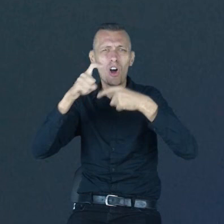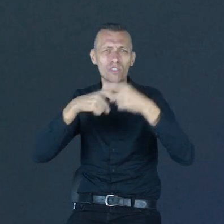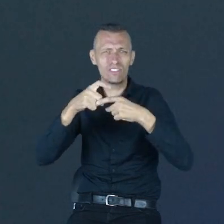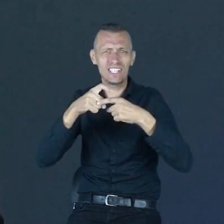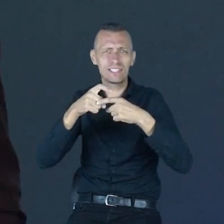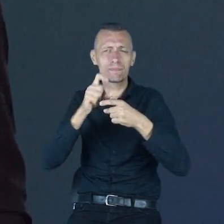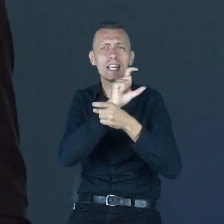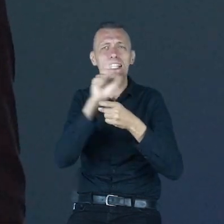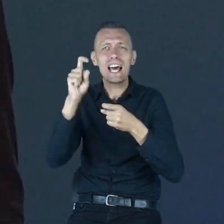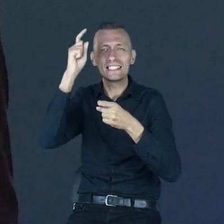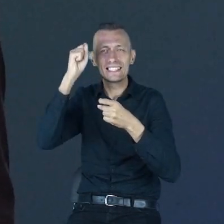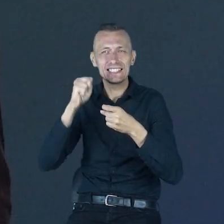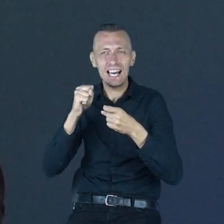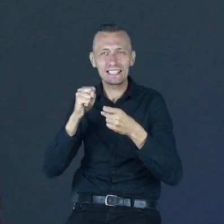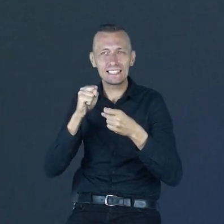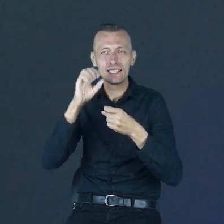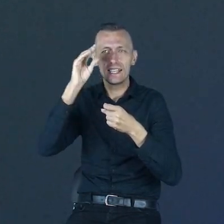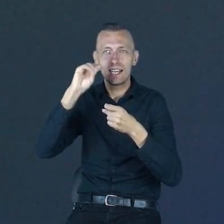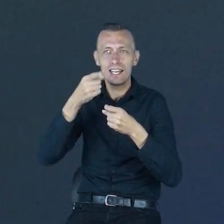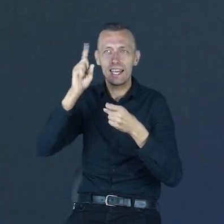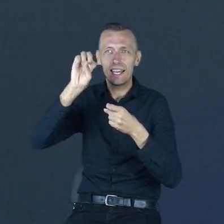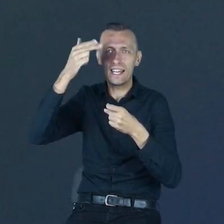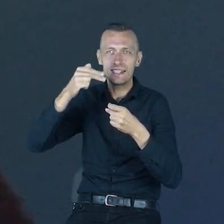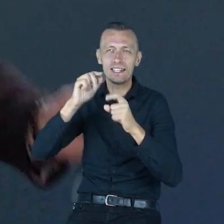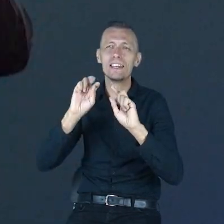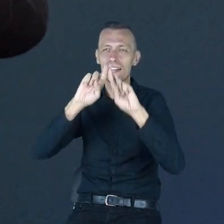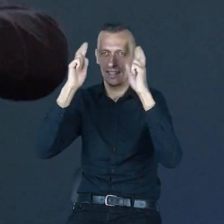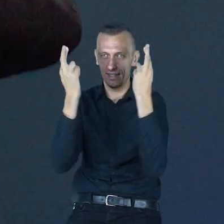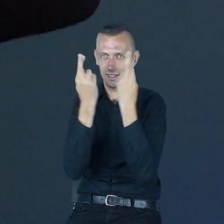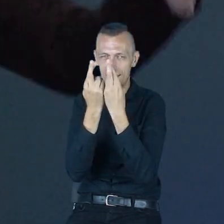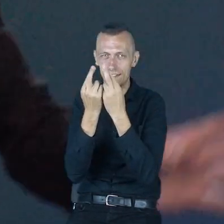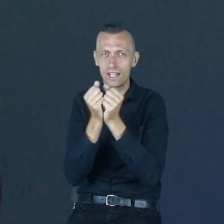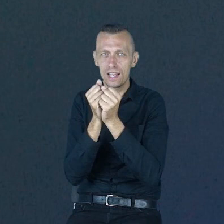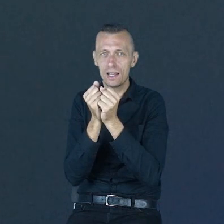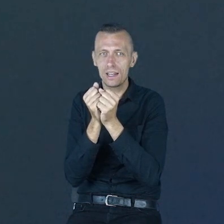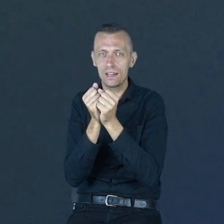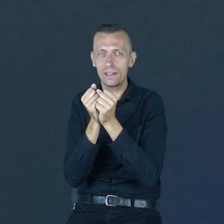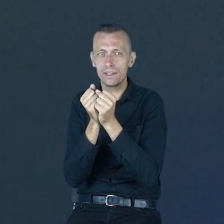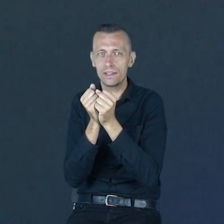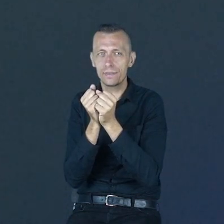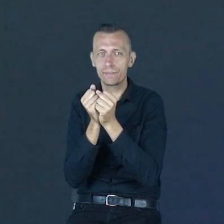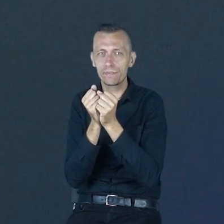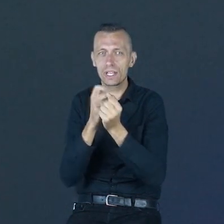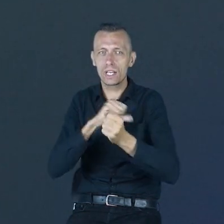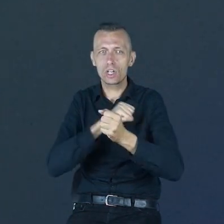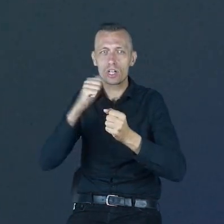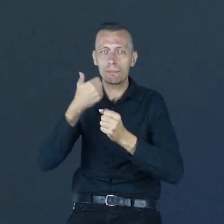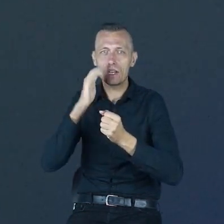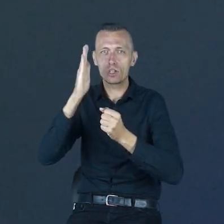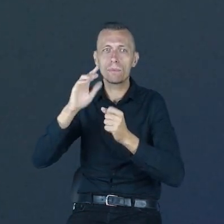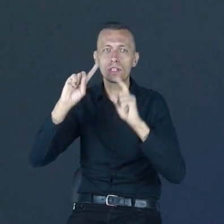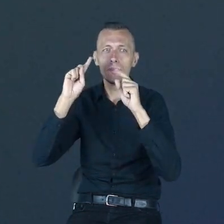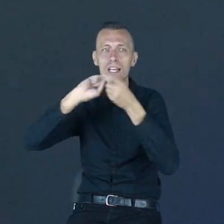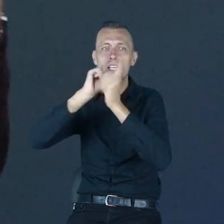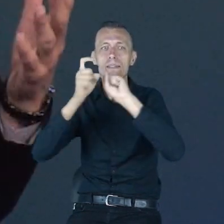tarcia. Upadek jednego człowieka, jednej pary ludzkiej zmienił całą rzeczywistość. Jest tarcie.